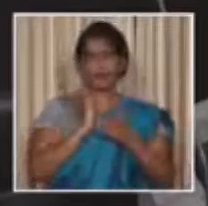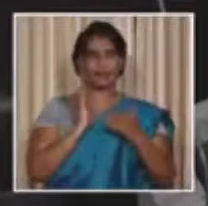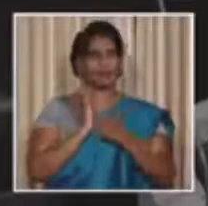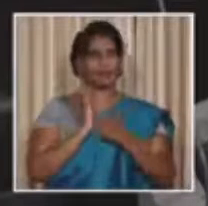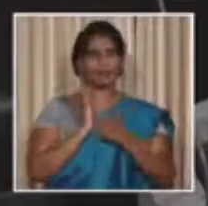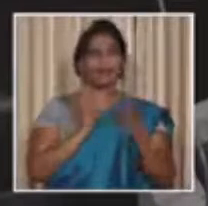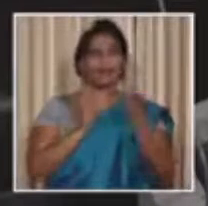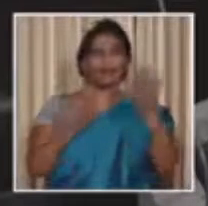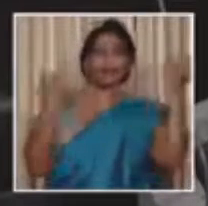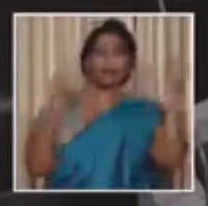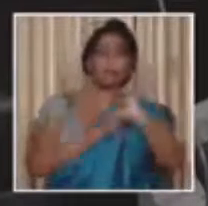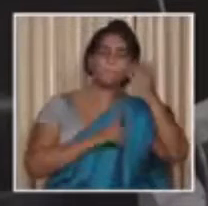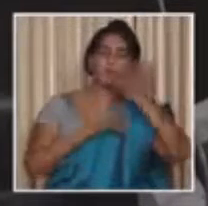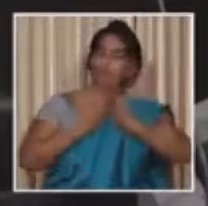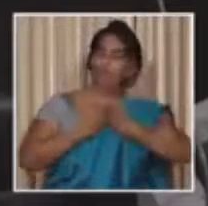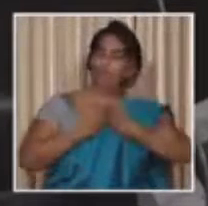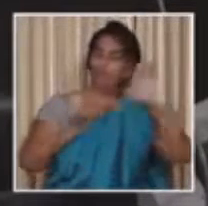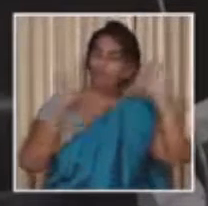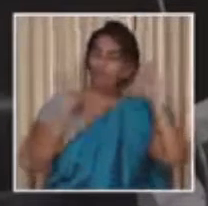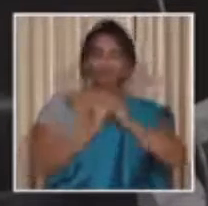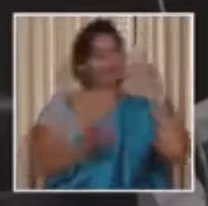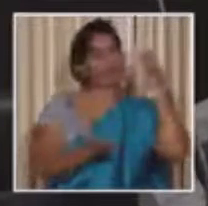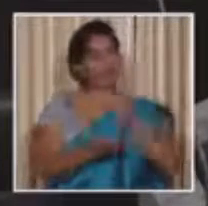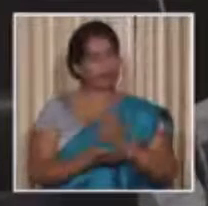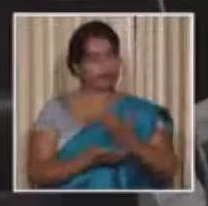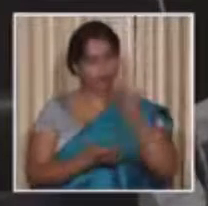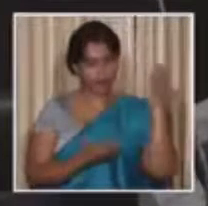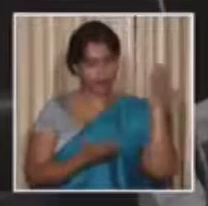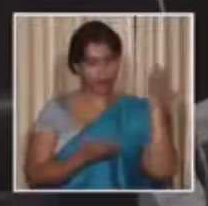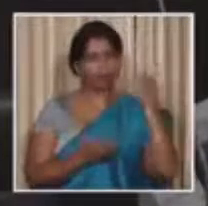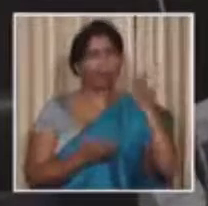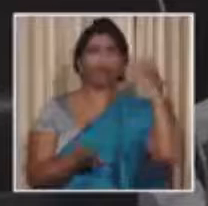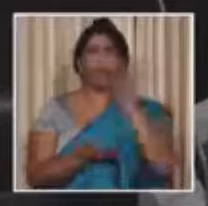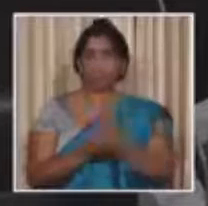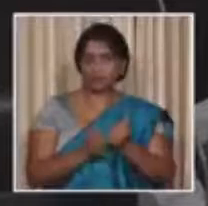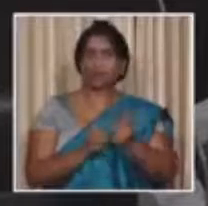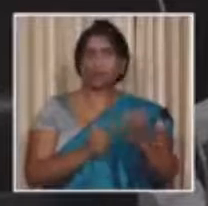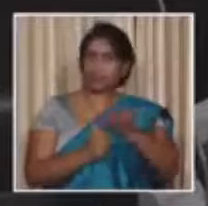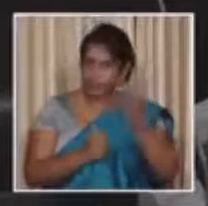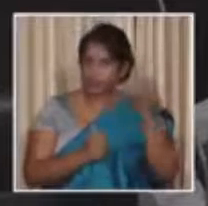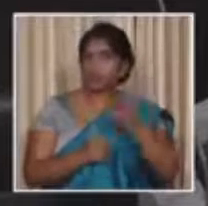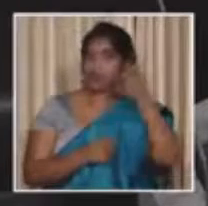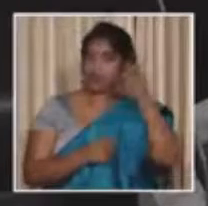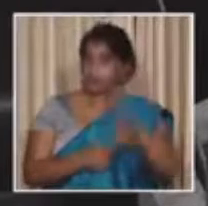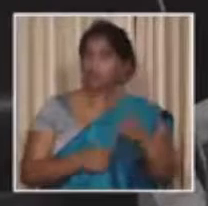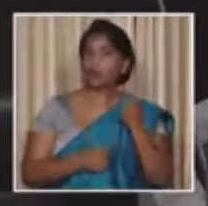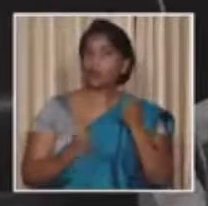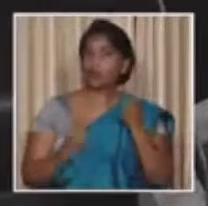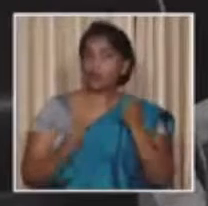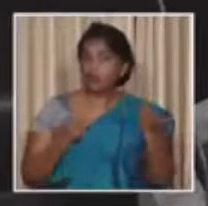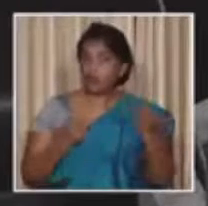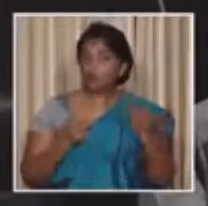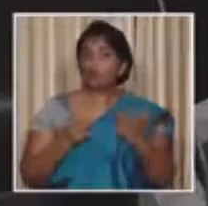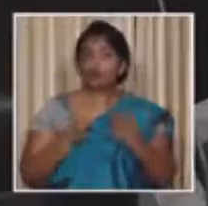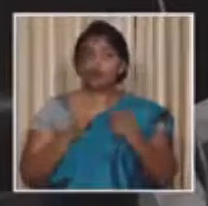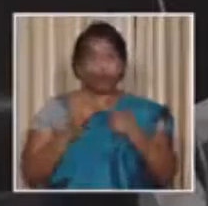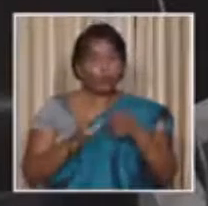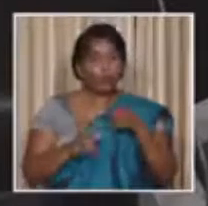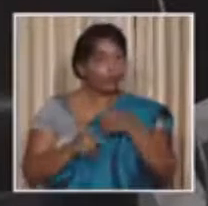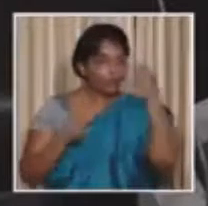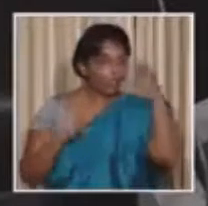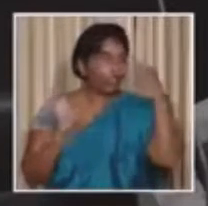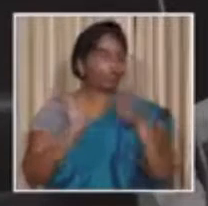මුදල් නැහැ කියලා මේ පාර්ලිමේන්තුවේ කටයුතු අත්හිටවන්නත් පුළුවන් අක්‍රිය කරන්නත් පුළුවන් ඒ නිසා මේ මුදල් නැහැ කියන උත්තරේ ඉස්සරහට